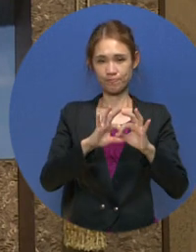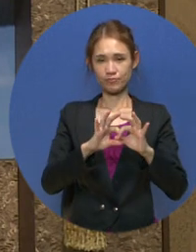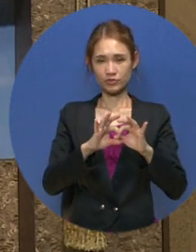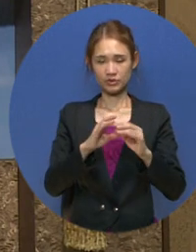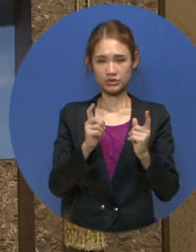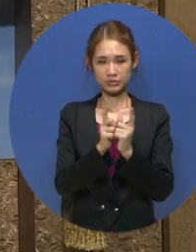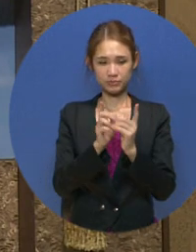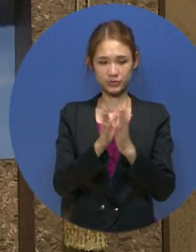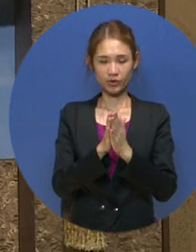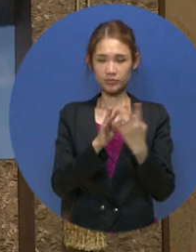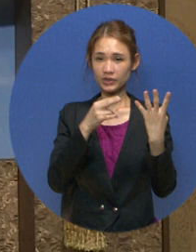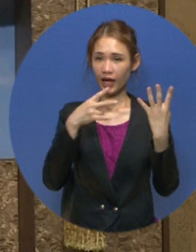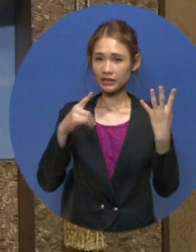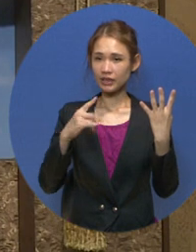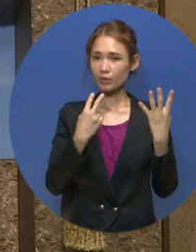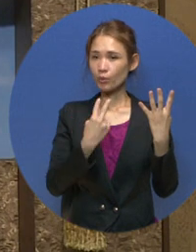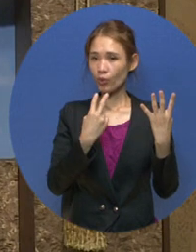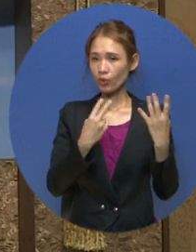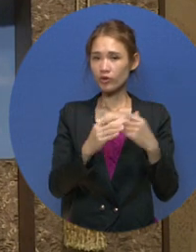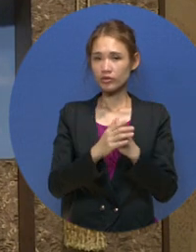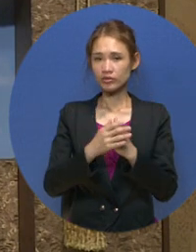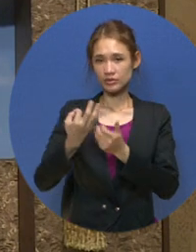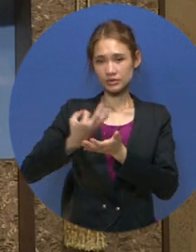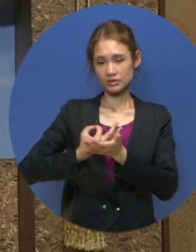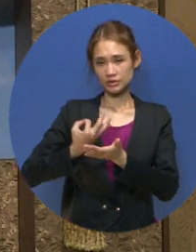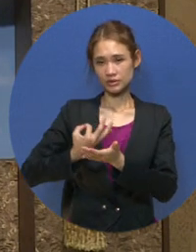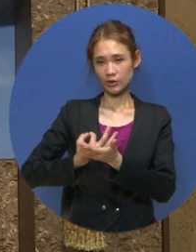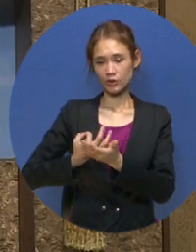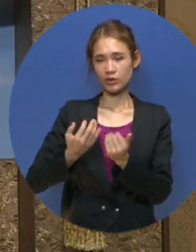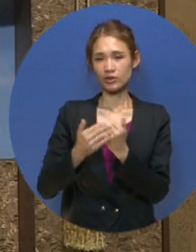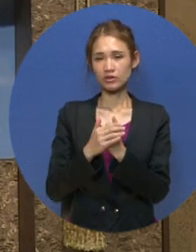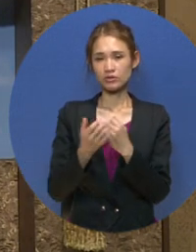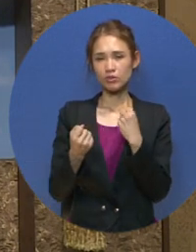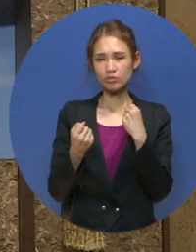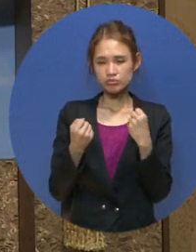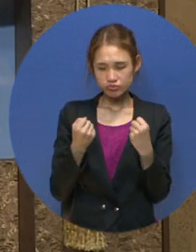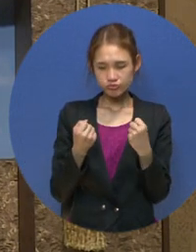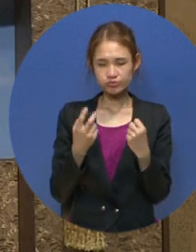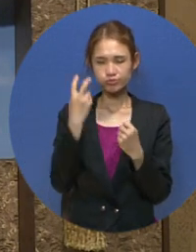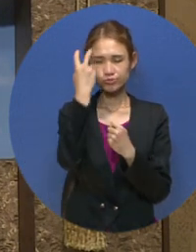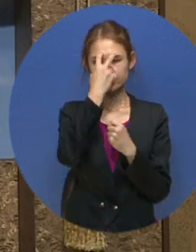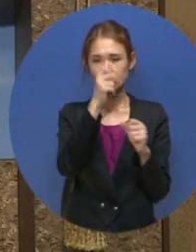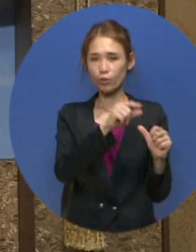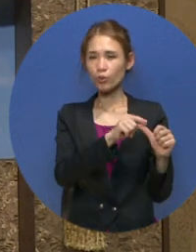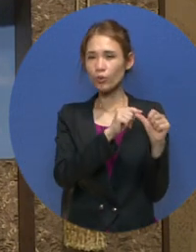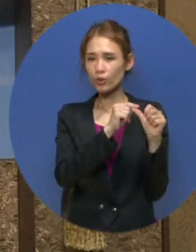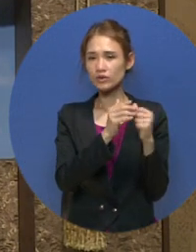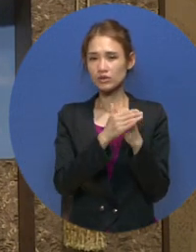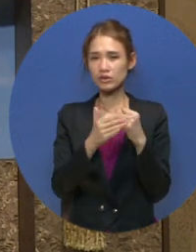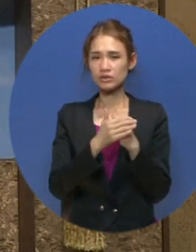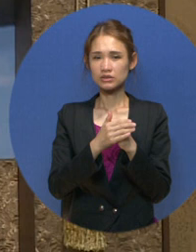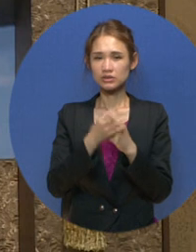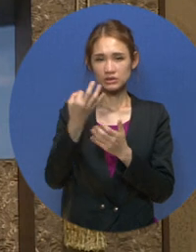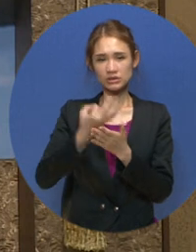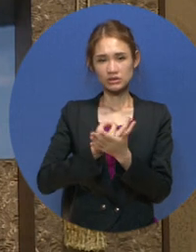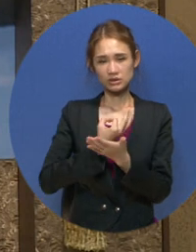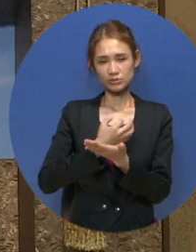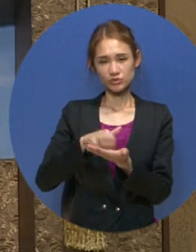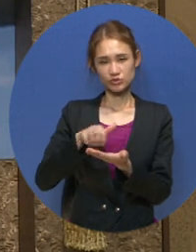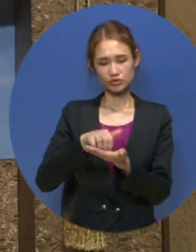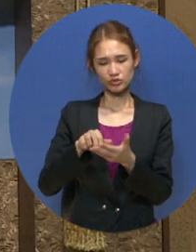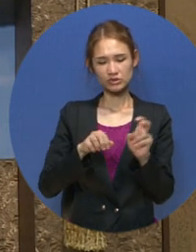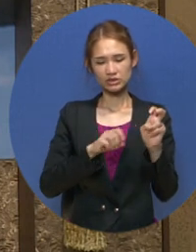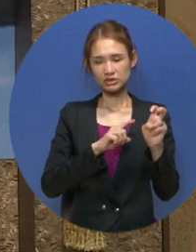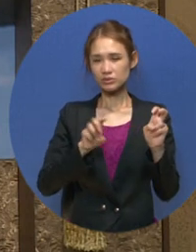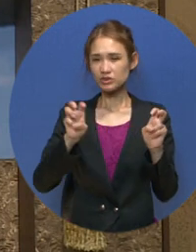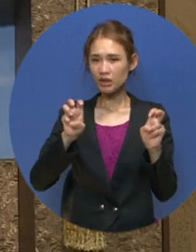사대보험과 또 고용시장에서 급여를 받는 그럼에도 불구하고 보호고용이기 때문에 네. 급여 수준이 한 20만 원,